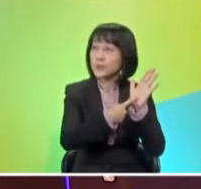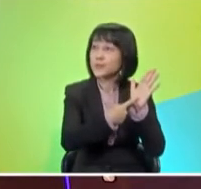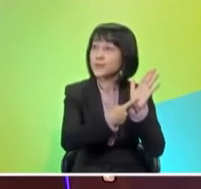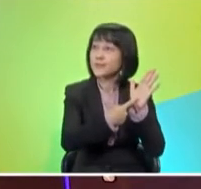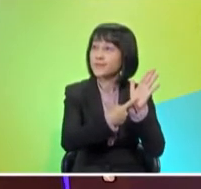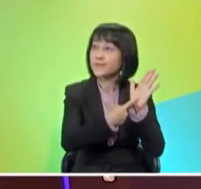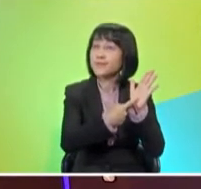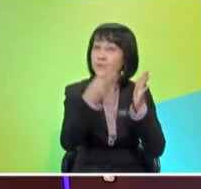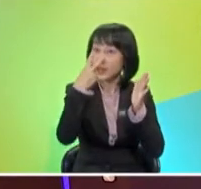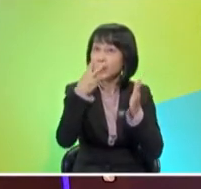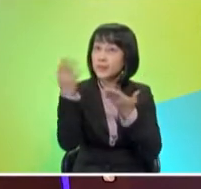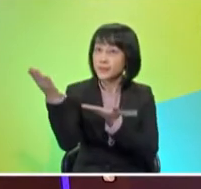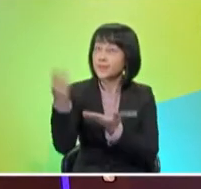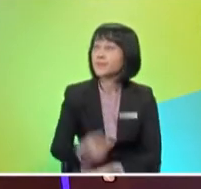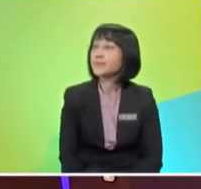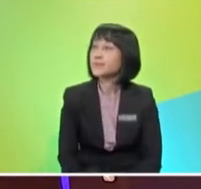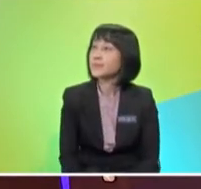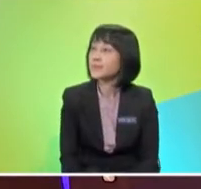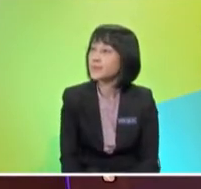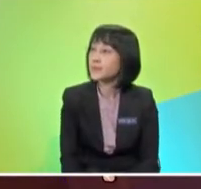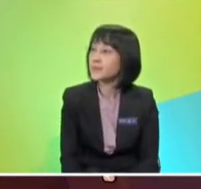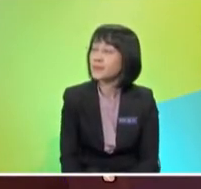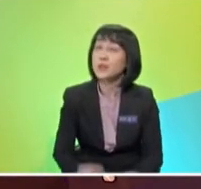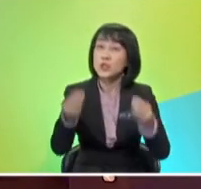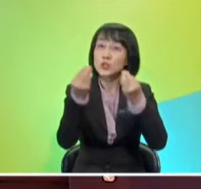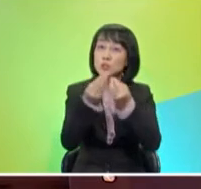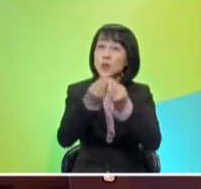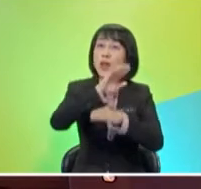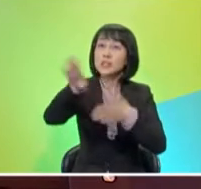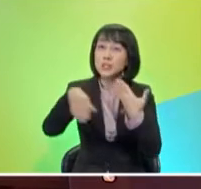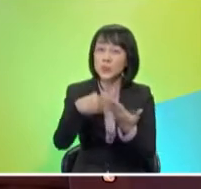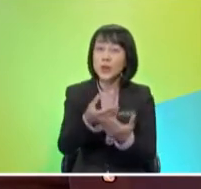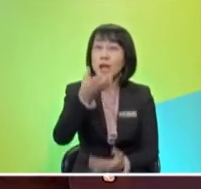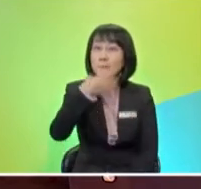studio Oke 12 yaitu jumlah keseluruhan